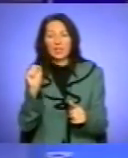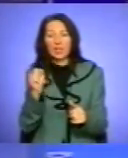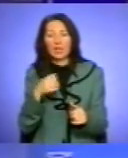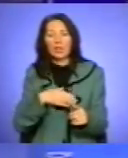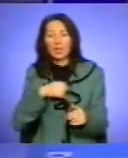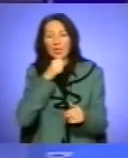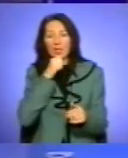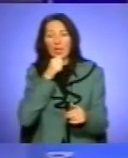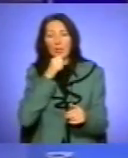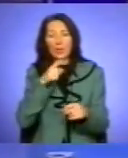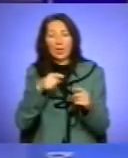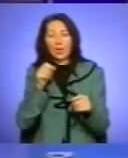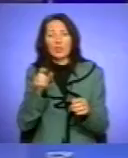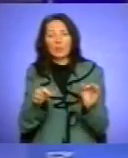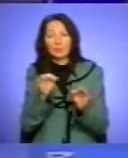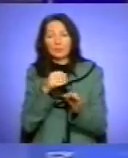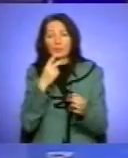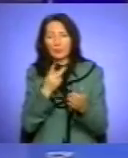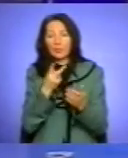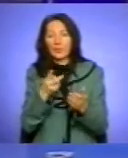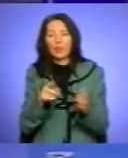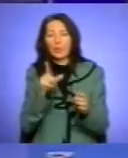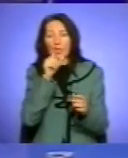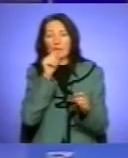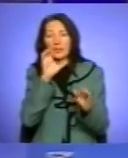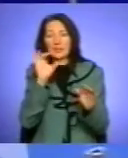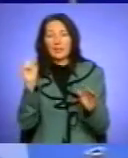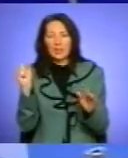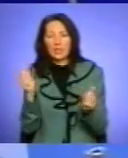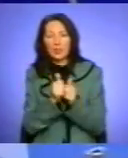Якщо синиці масло з'являлись біля будинків, чекай великого